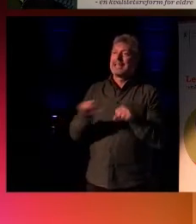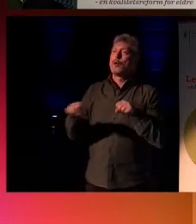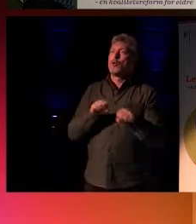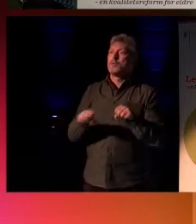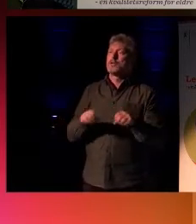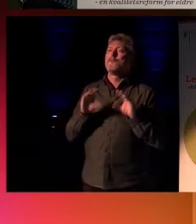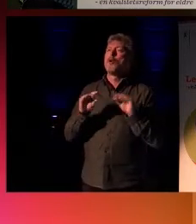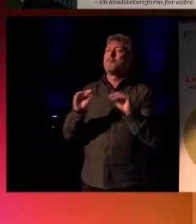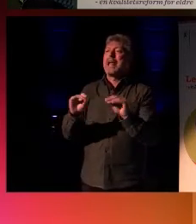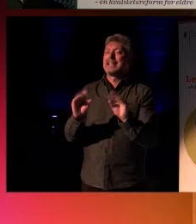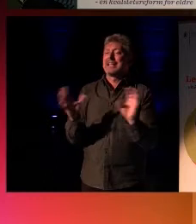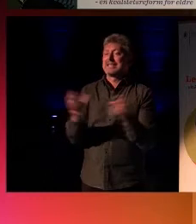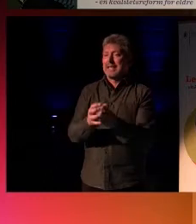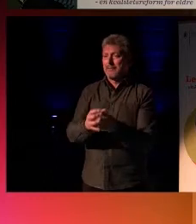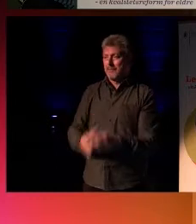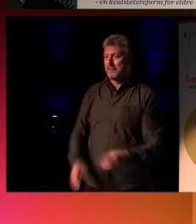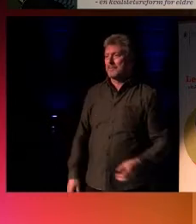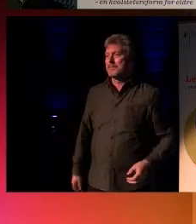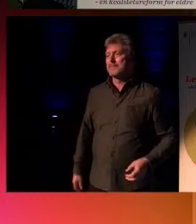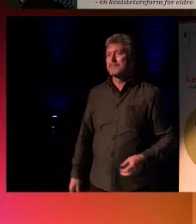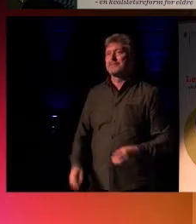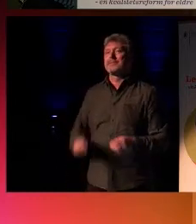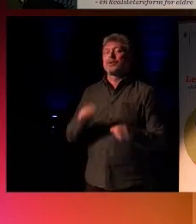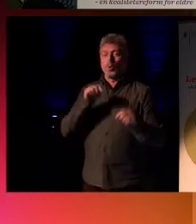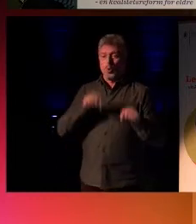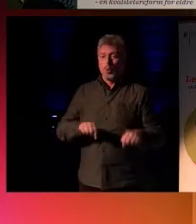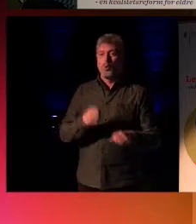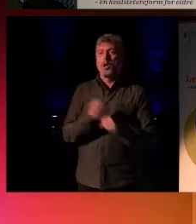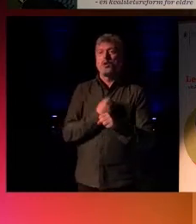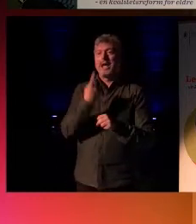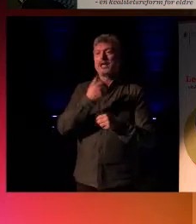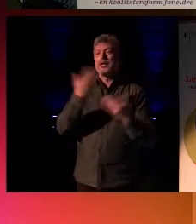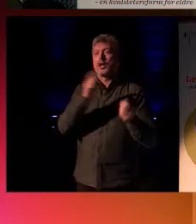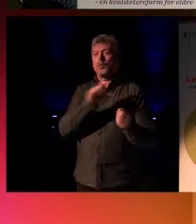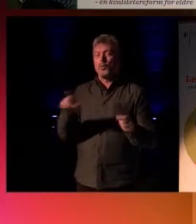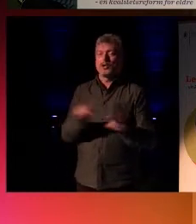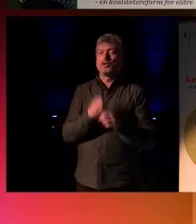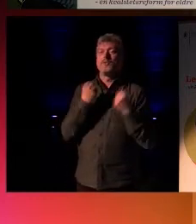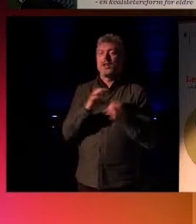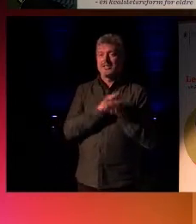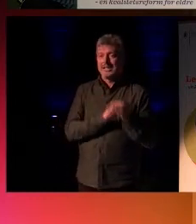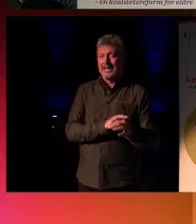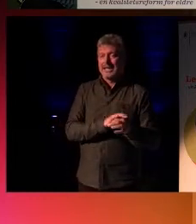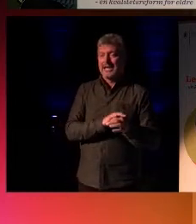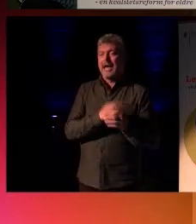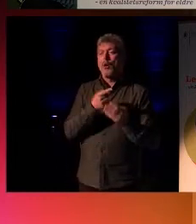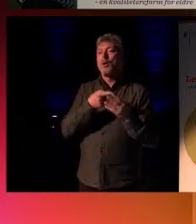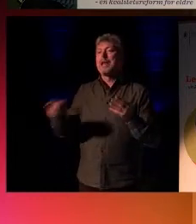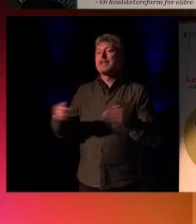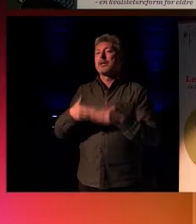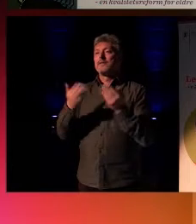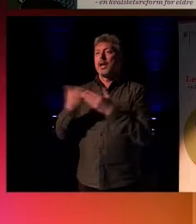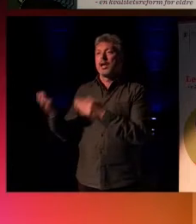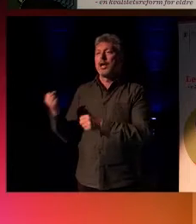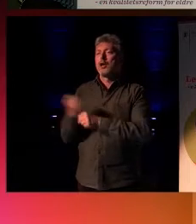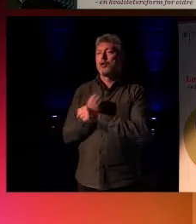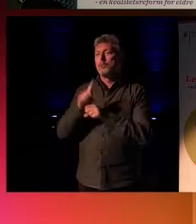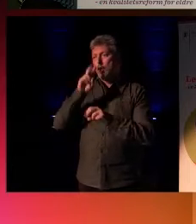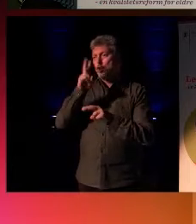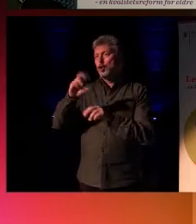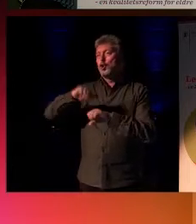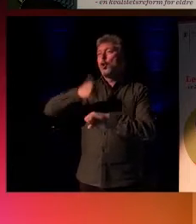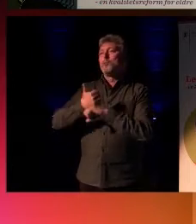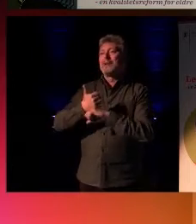kommunens forbedringsteam. For tiden så jobber jeg en dag i uka som fastlege, og de andre dagene jobber jeg i en